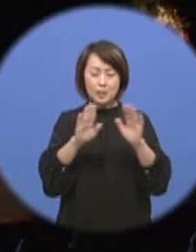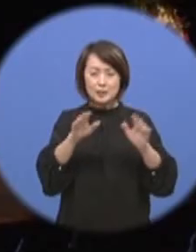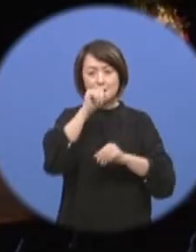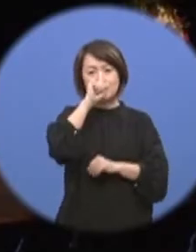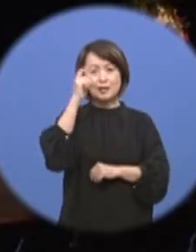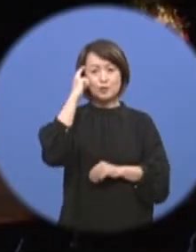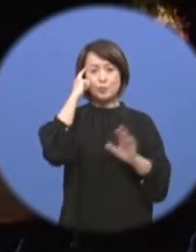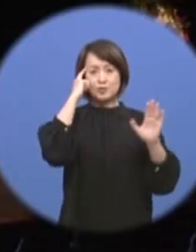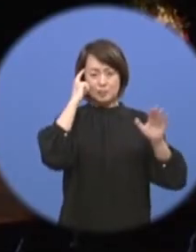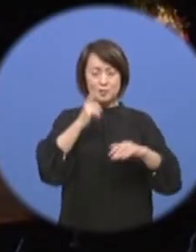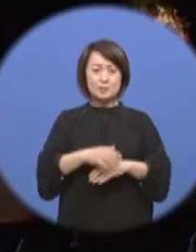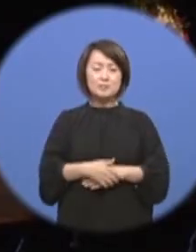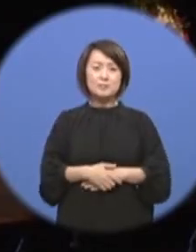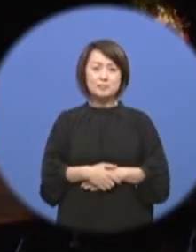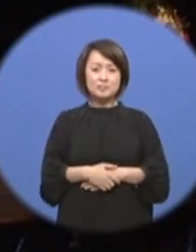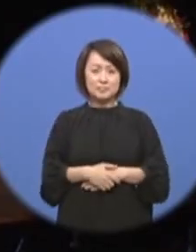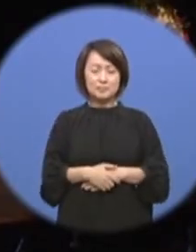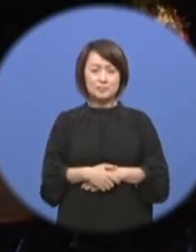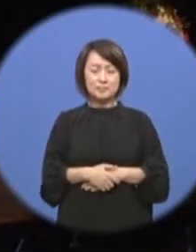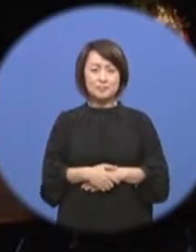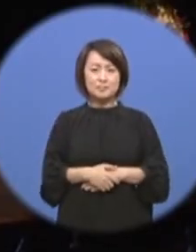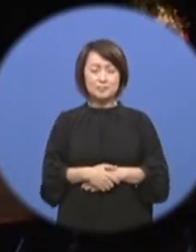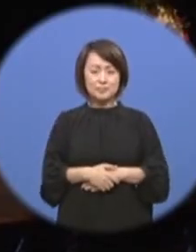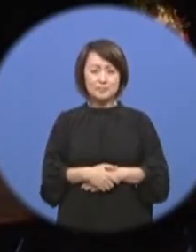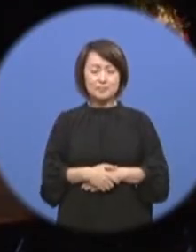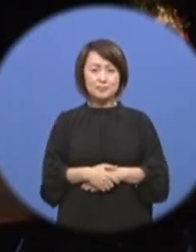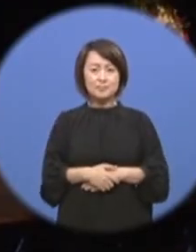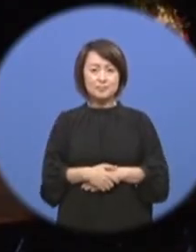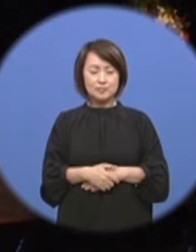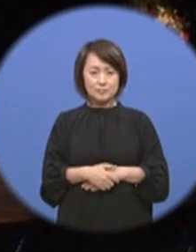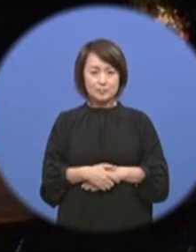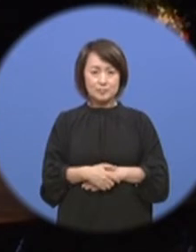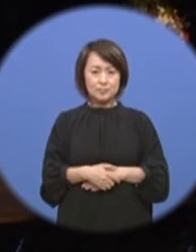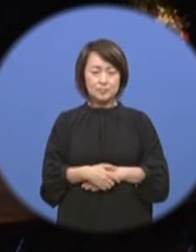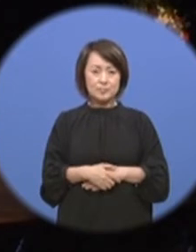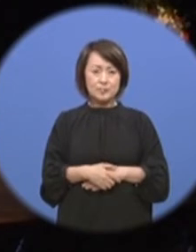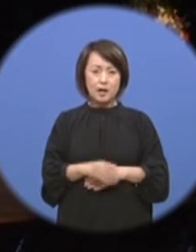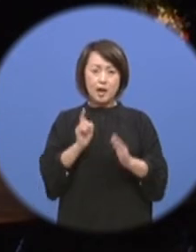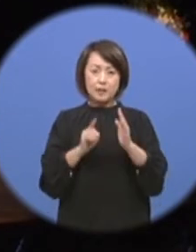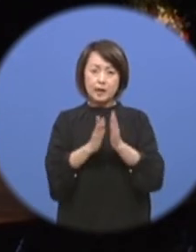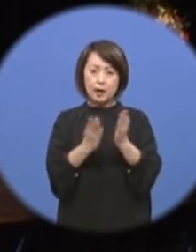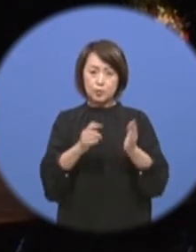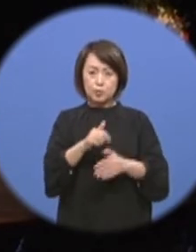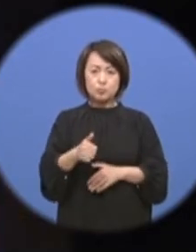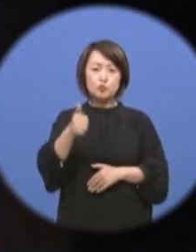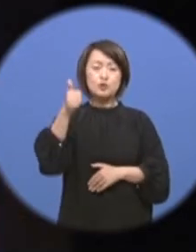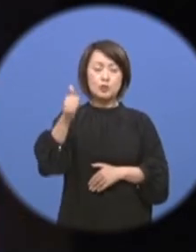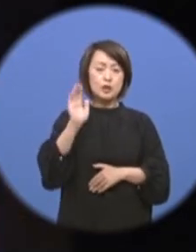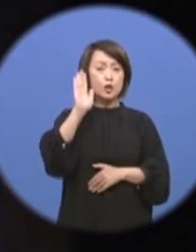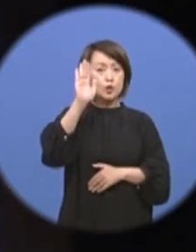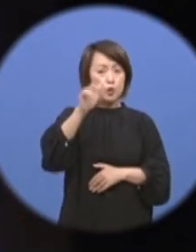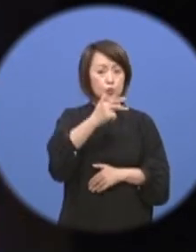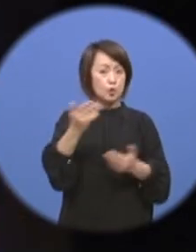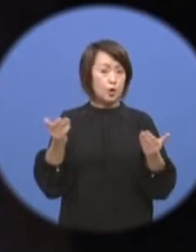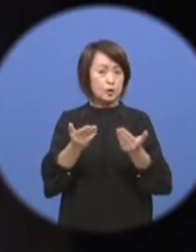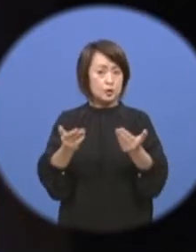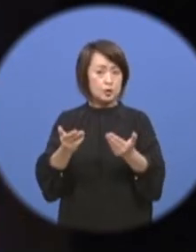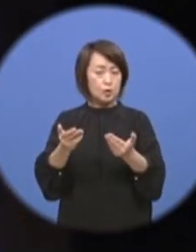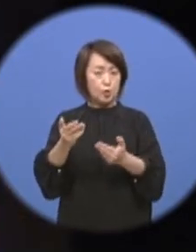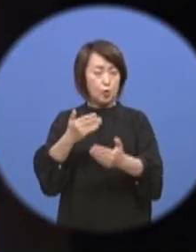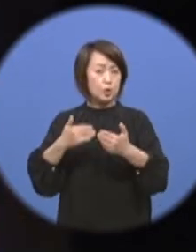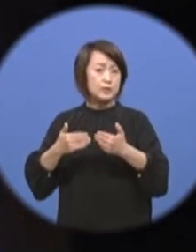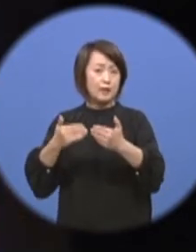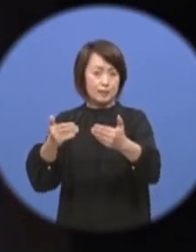ます最後に商工観光労働部のお寺元部長に今後の事業転換や